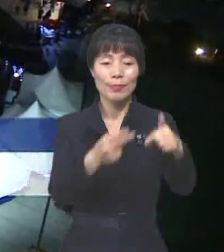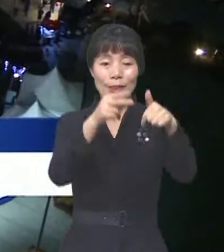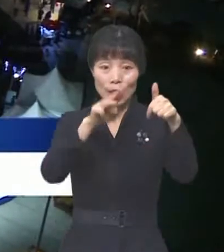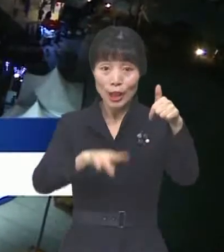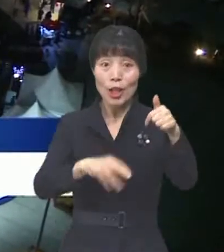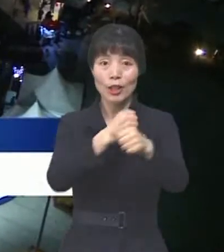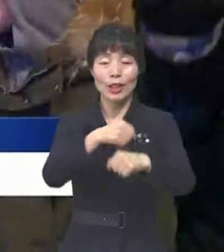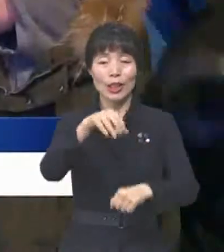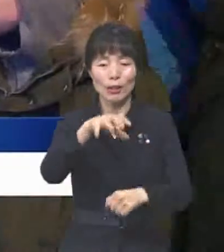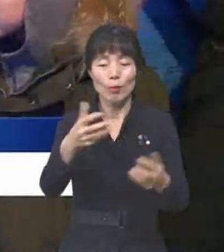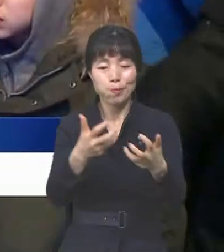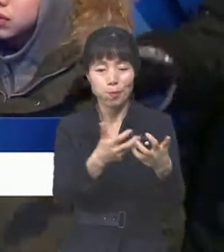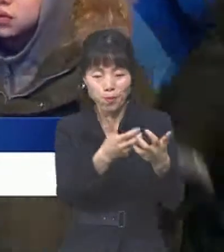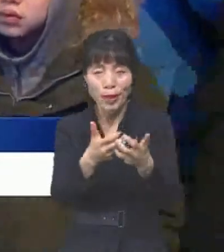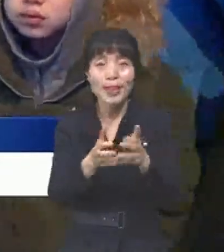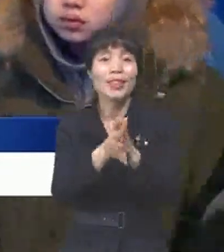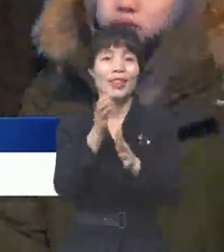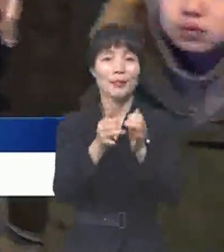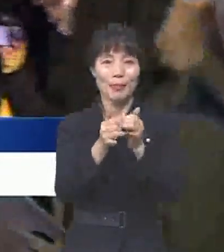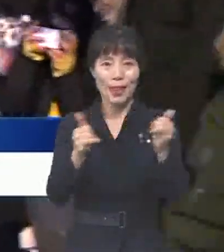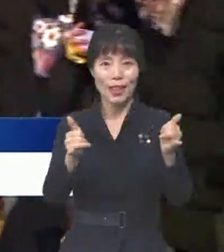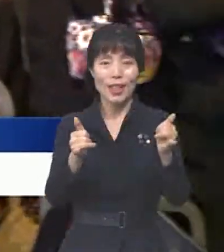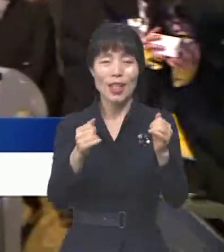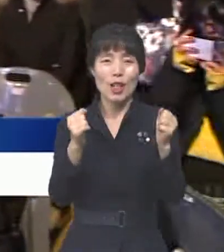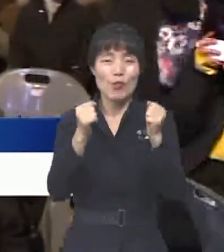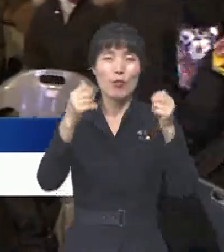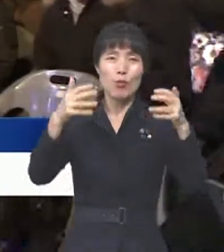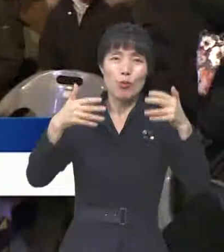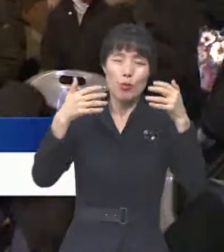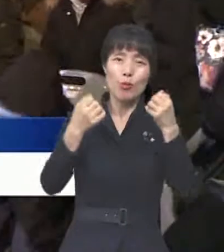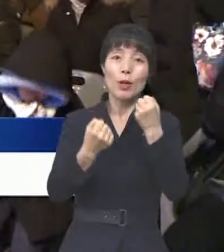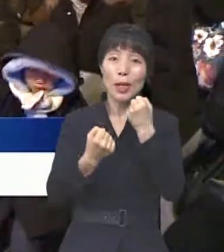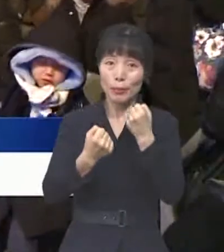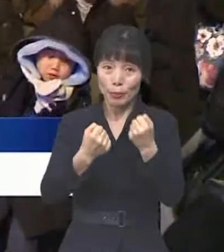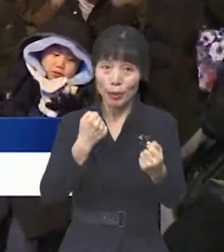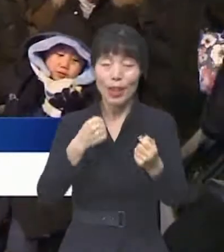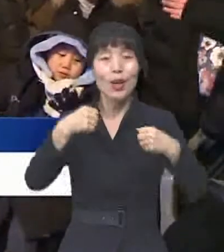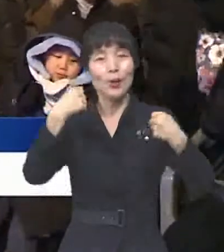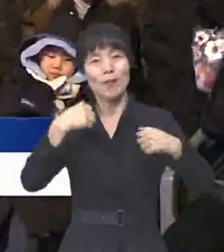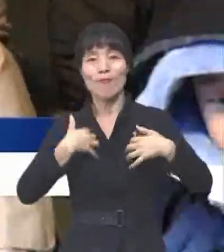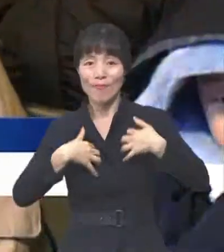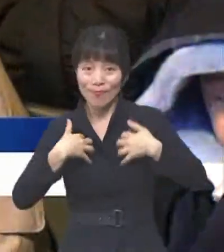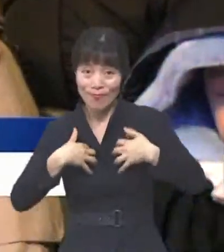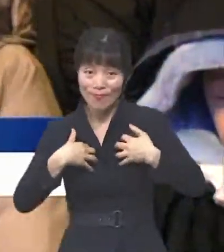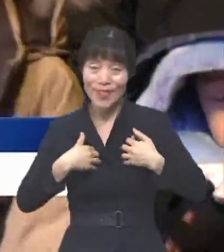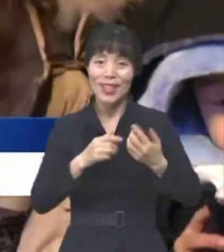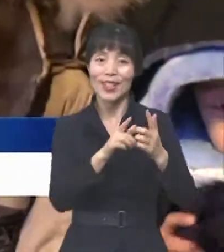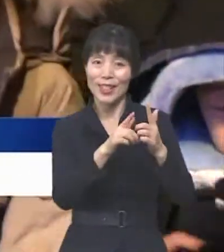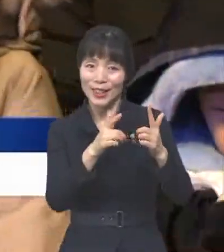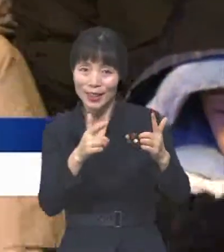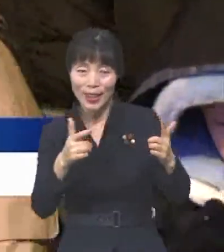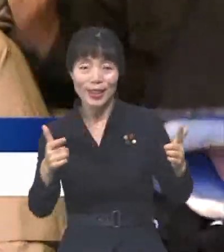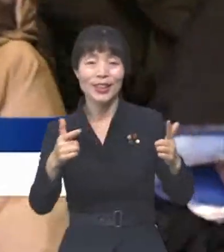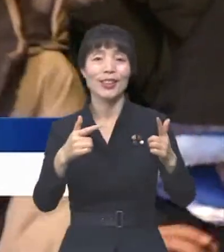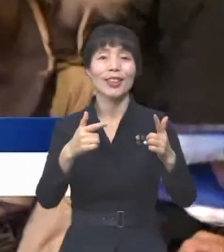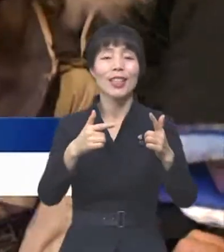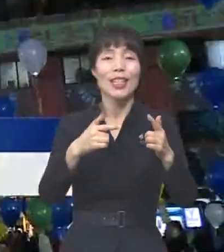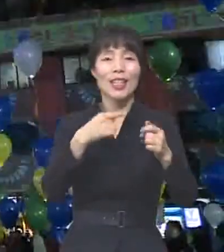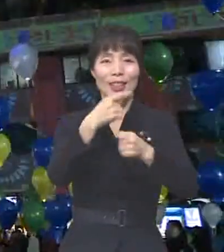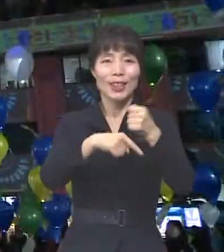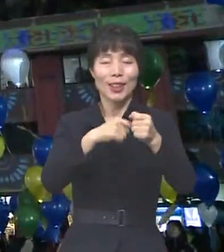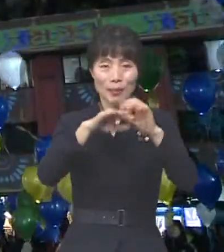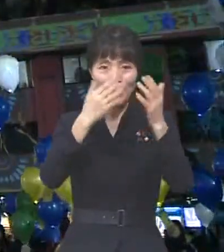인천 애뜰을 가득 채운 시민들. 살을 내는 한파 속에서도 공연을 즐기며 다사다난했던 기해년을